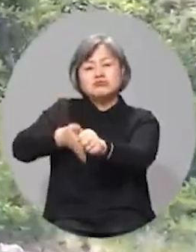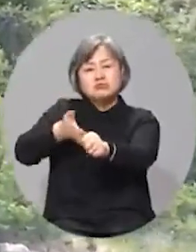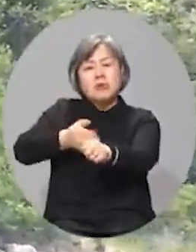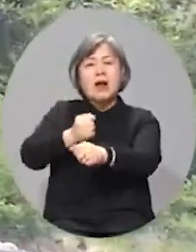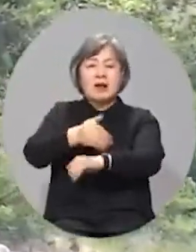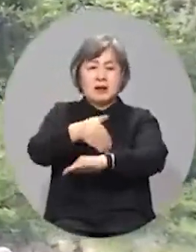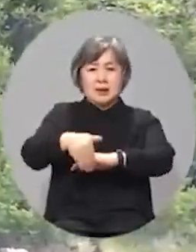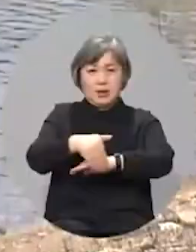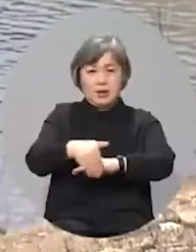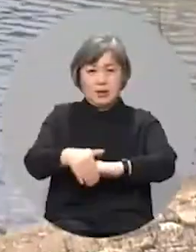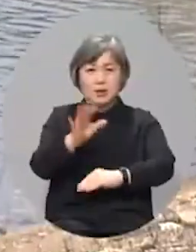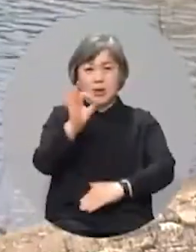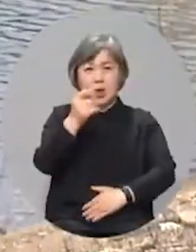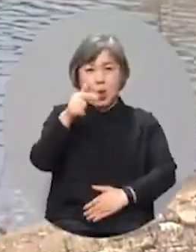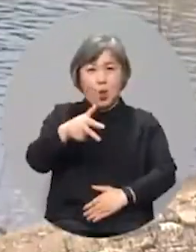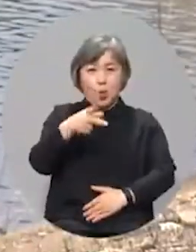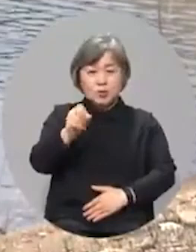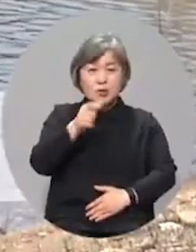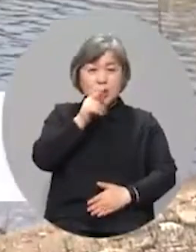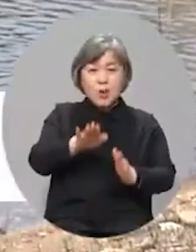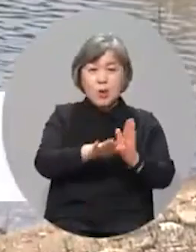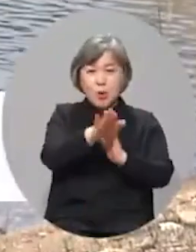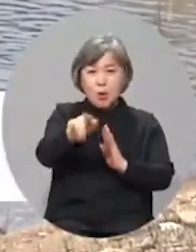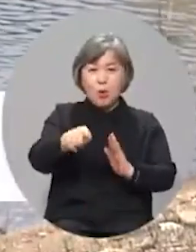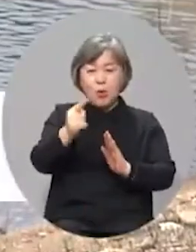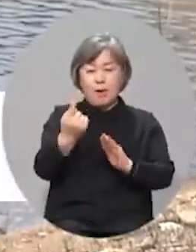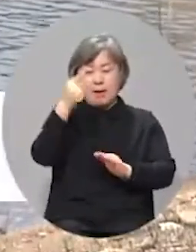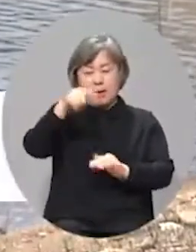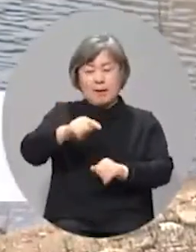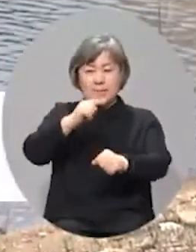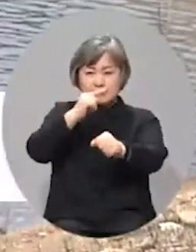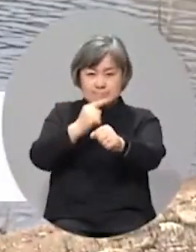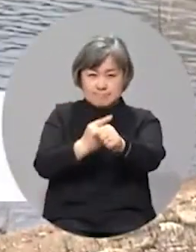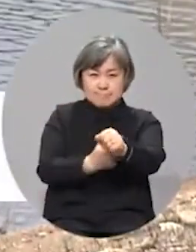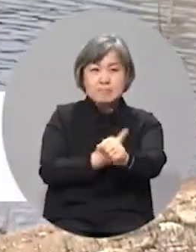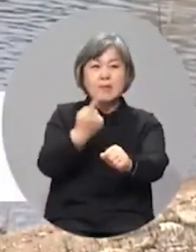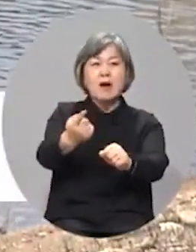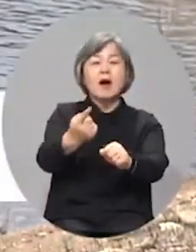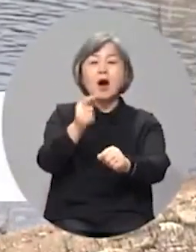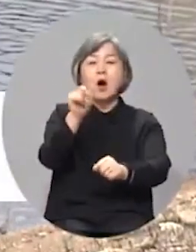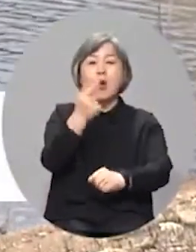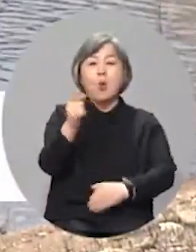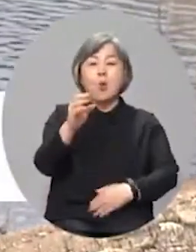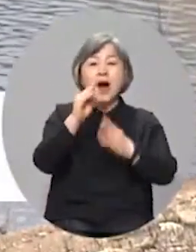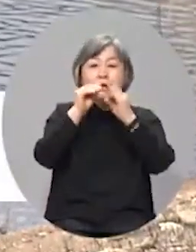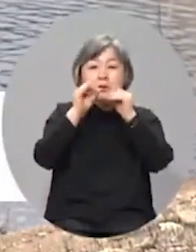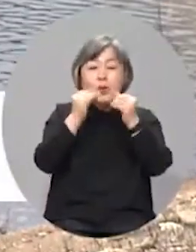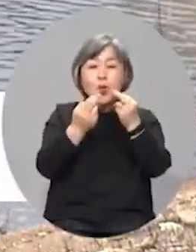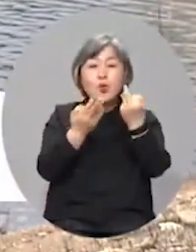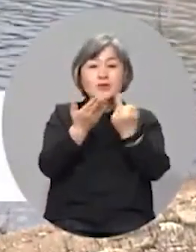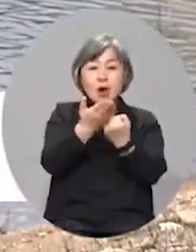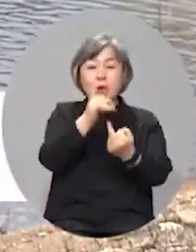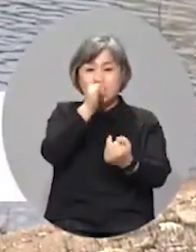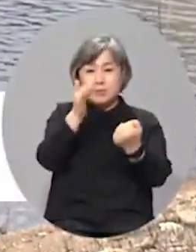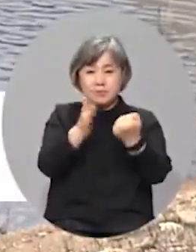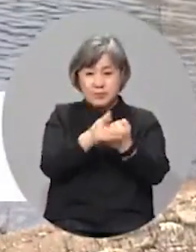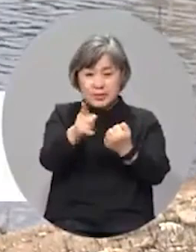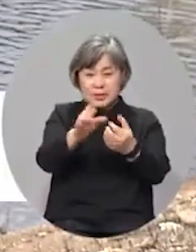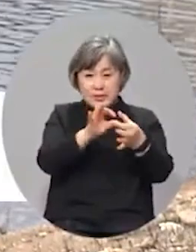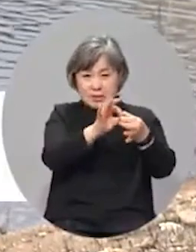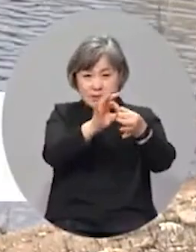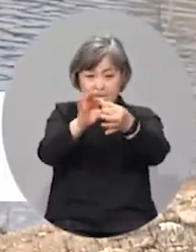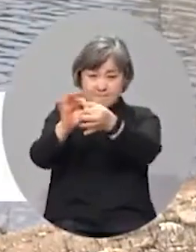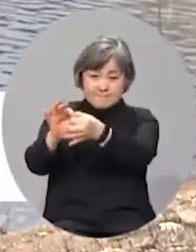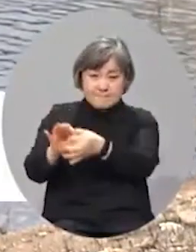계획입니다. 옥정호 내 정읍 구간에도 천혜 자원인 황토섬이 있습니다. 황토섬과 붕어섬을 잇는 관광 개발